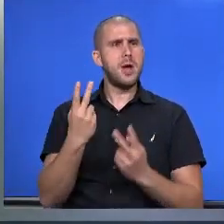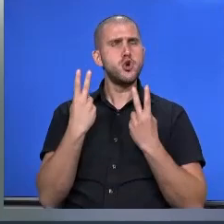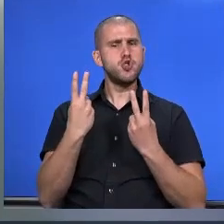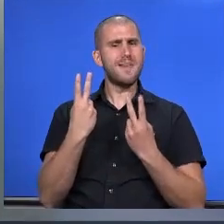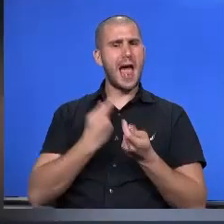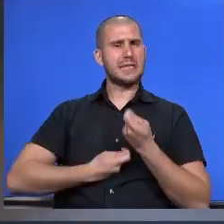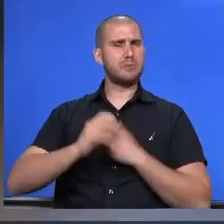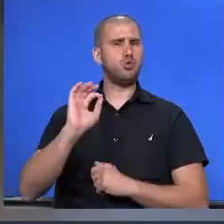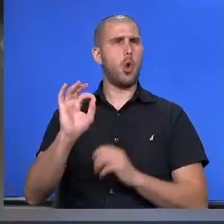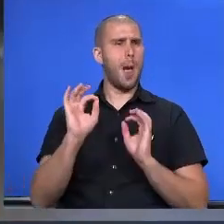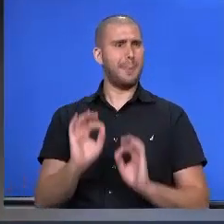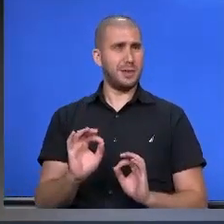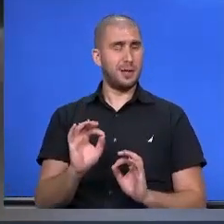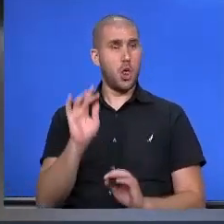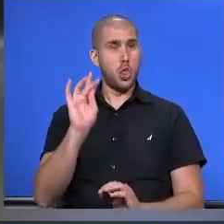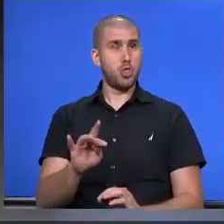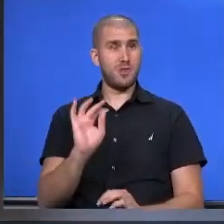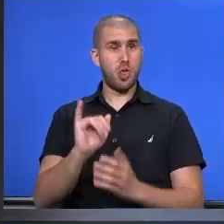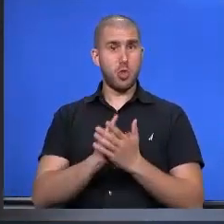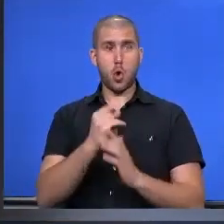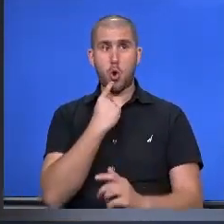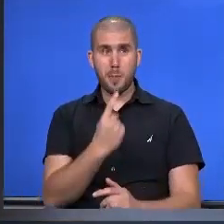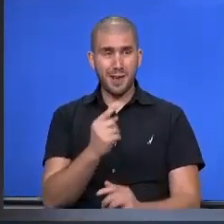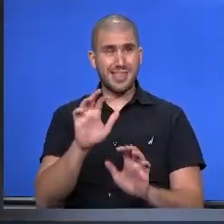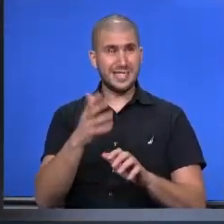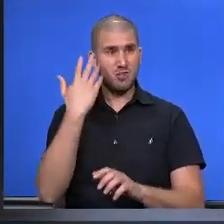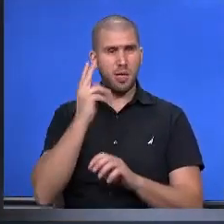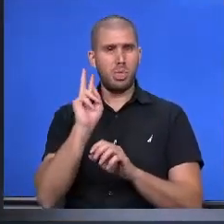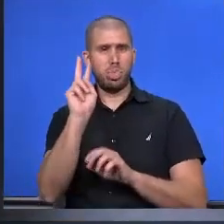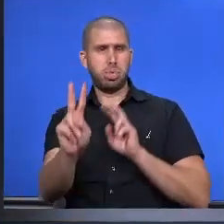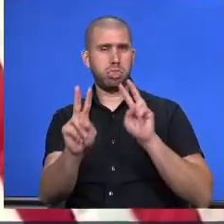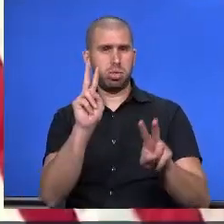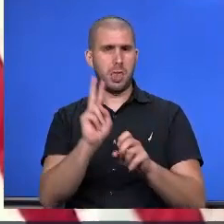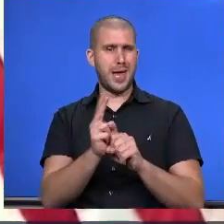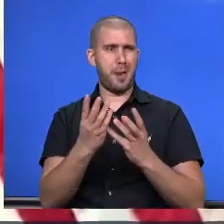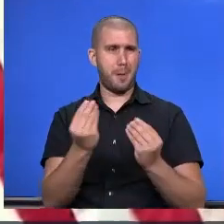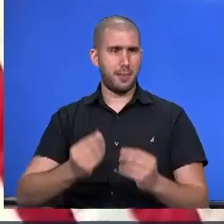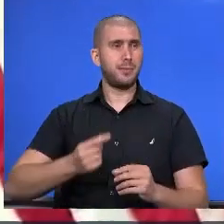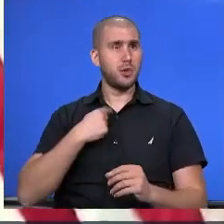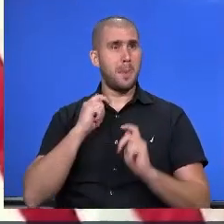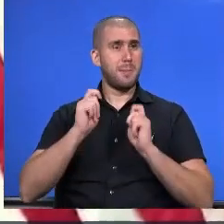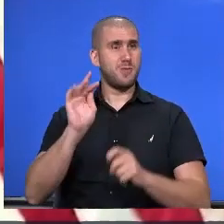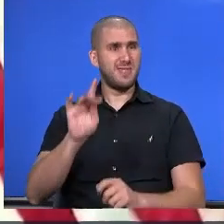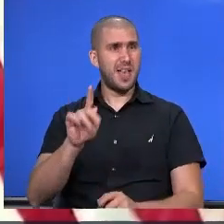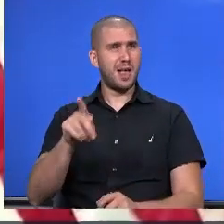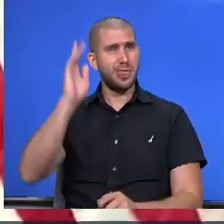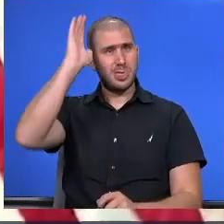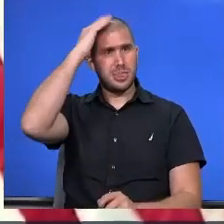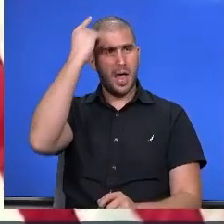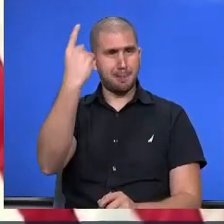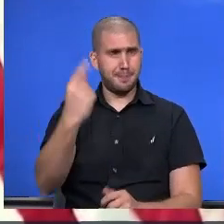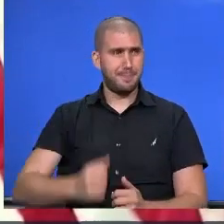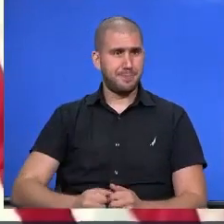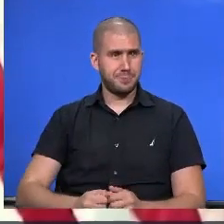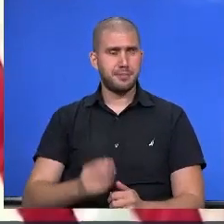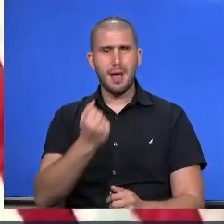של עסקיו. התובעת הכללית של ניו יורק טוענת, הנשיא לשעבר רימה בעניין זה. We are filing a lawsuit against Donald Trump